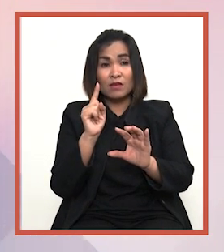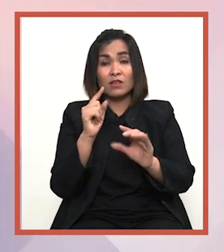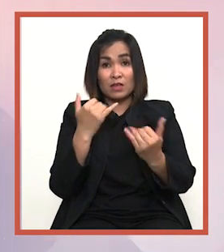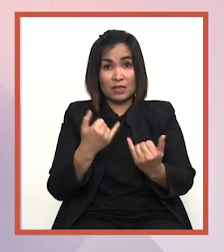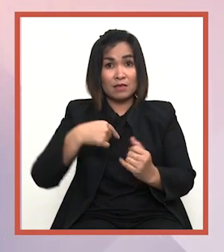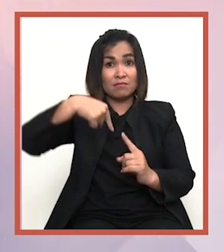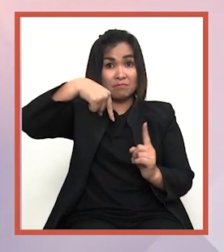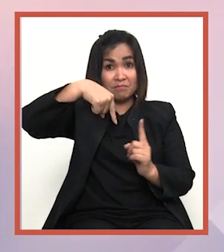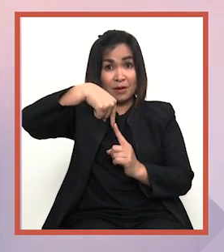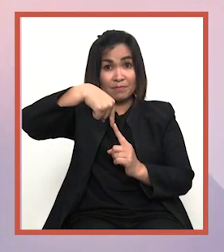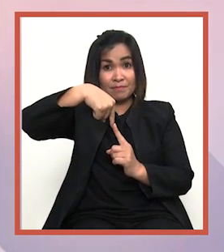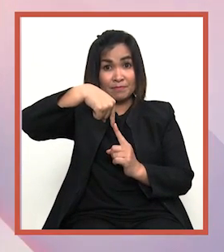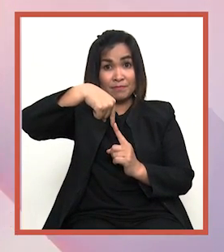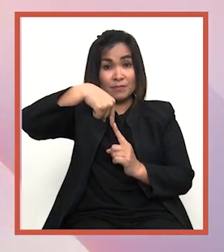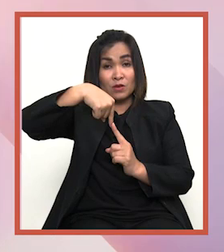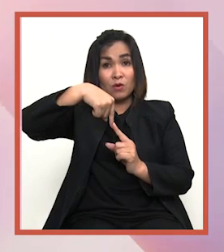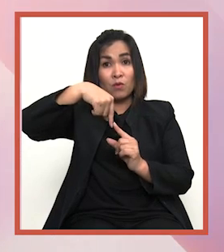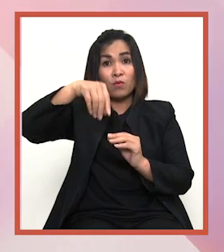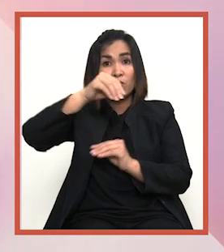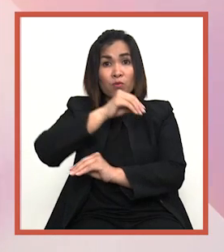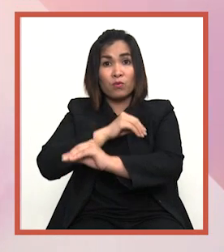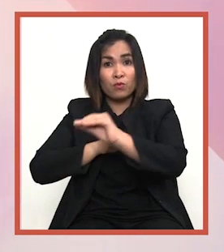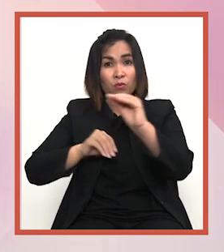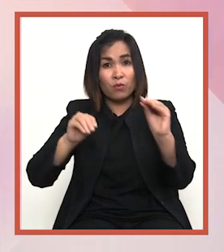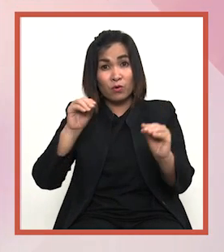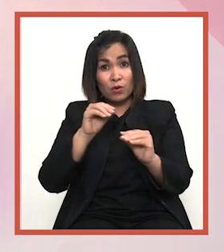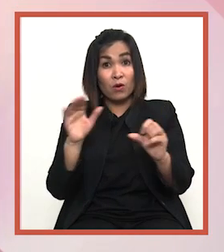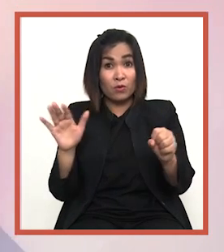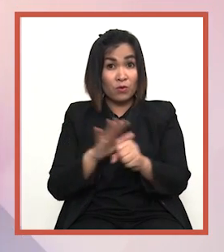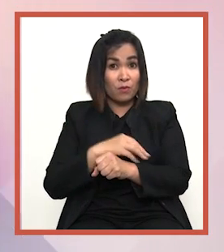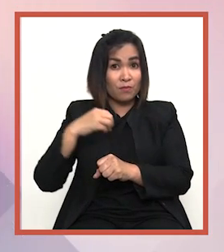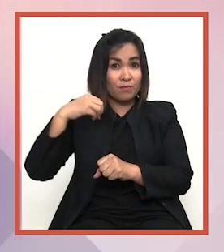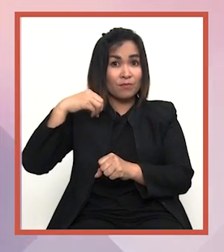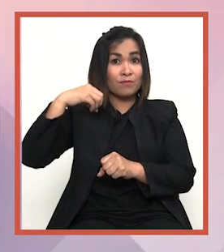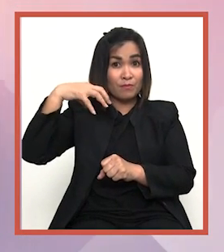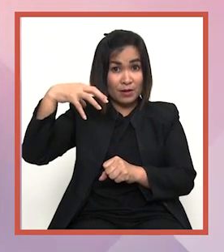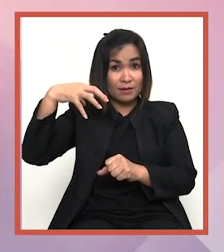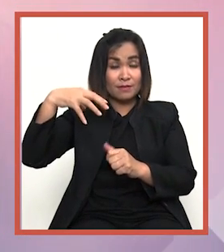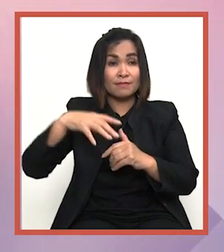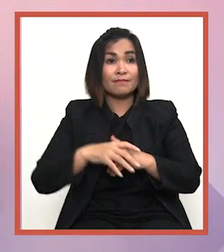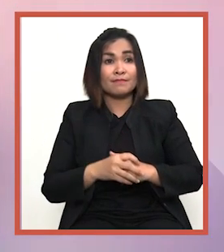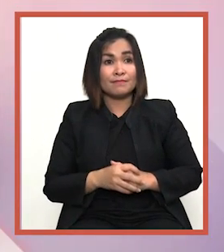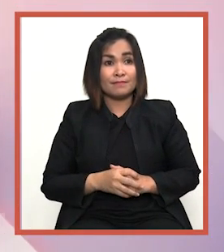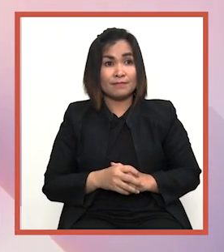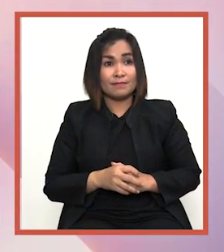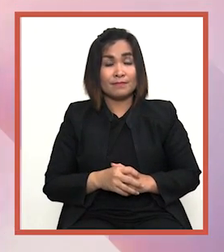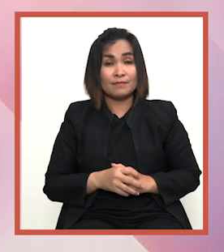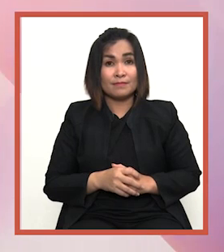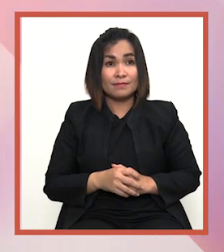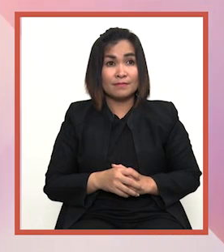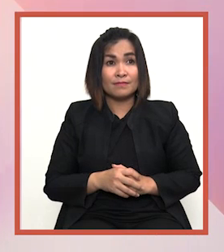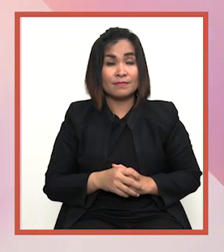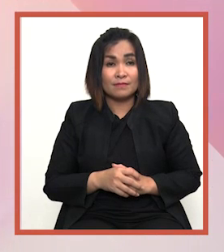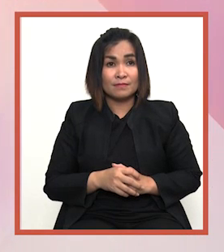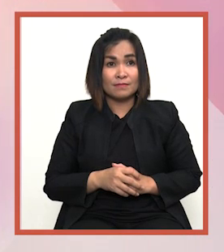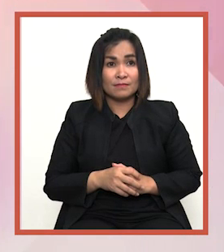ทำงานอยู่นะครับจะปิดวงจรนะครับคอนแทคปกติเปิดนะครับพอตอนที่ทำง